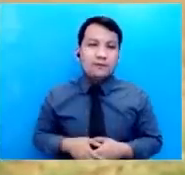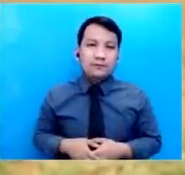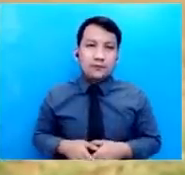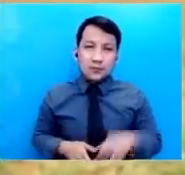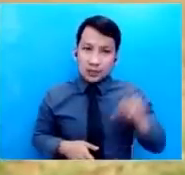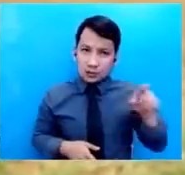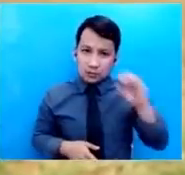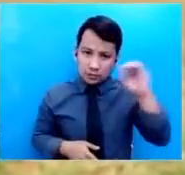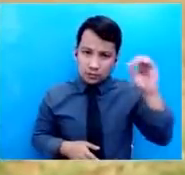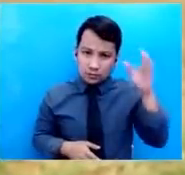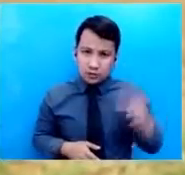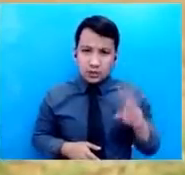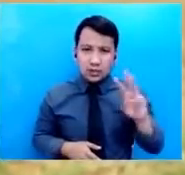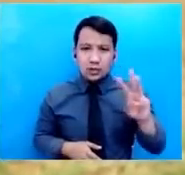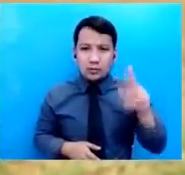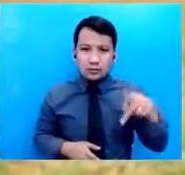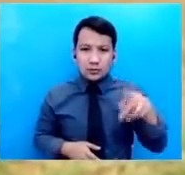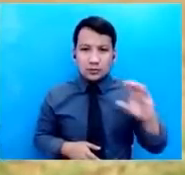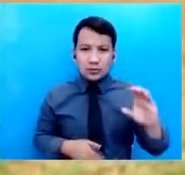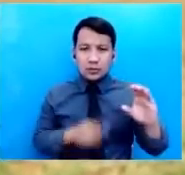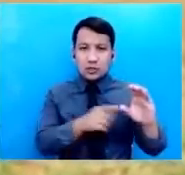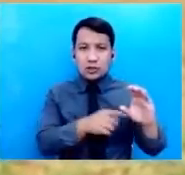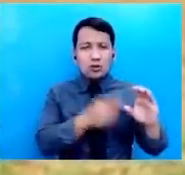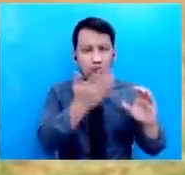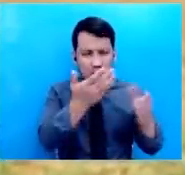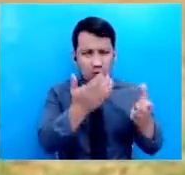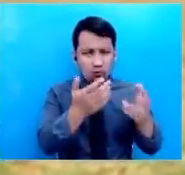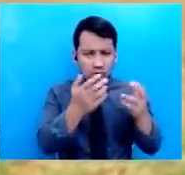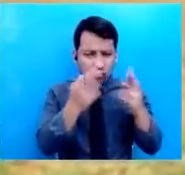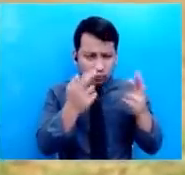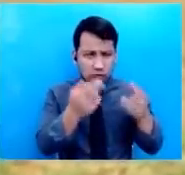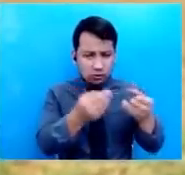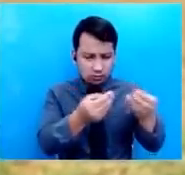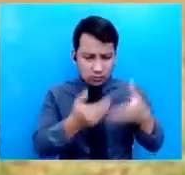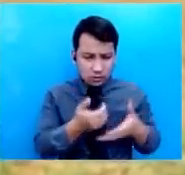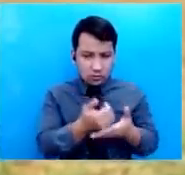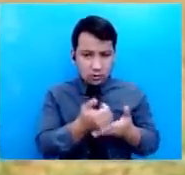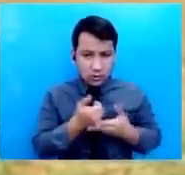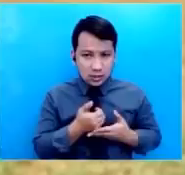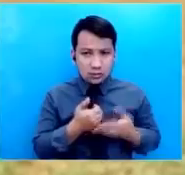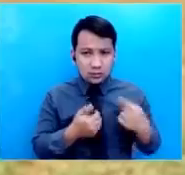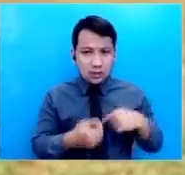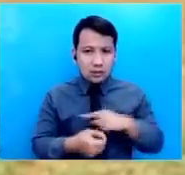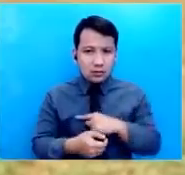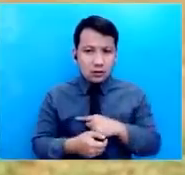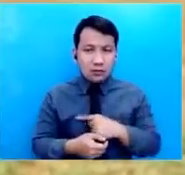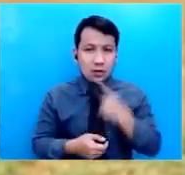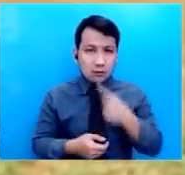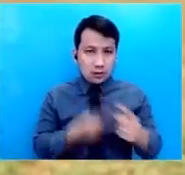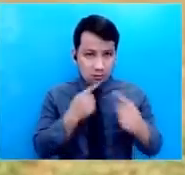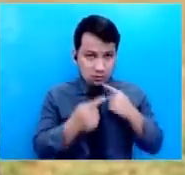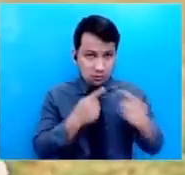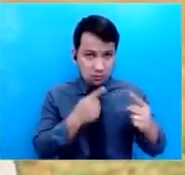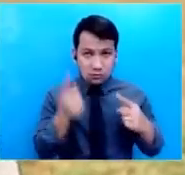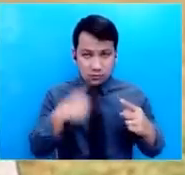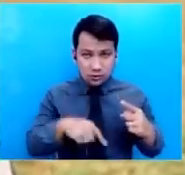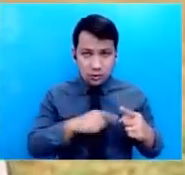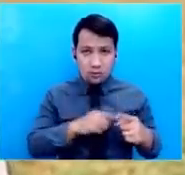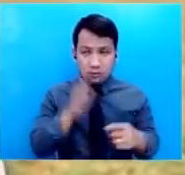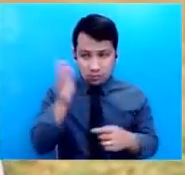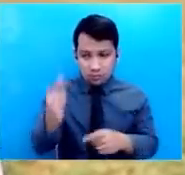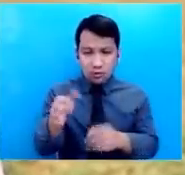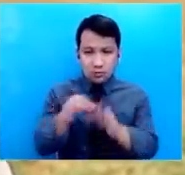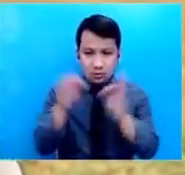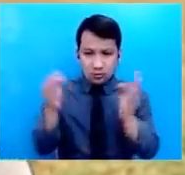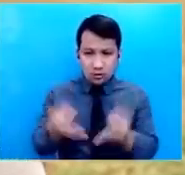ng WPC na sana naman po makipagtulungan po kayo sa amin. Makipag-usap po kayo sa pamilya, sa